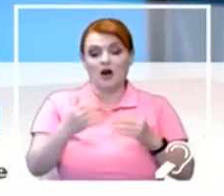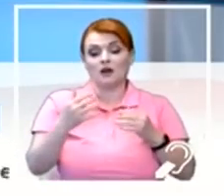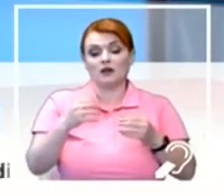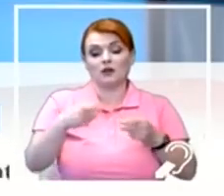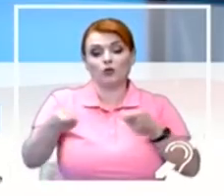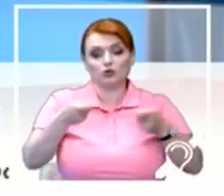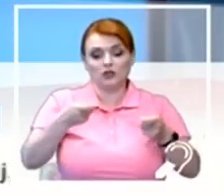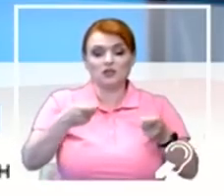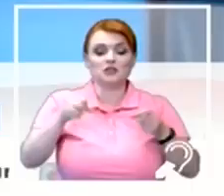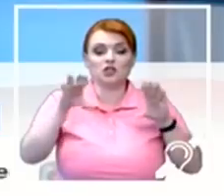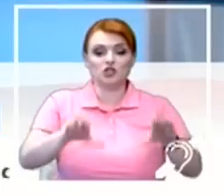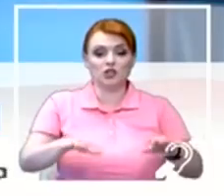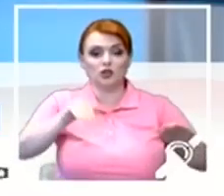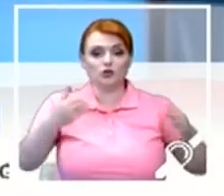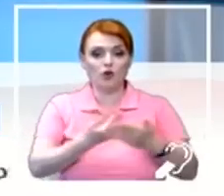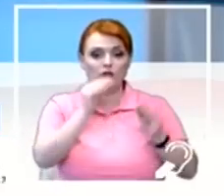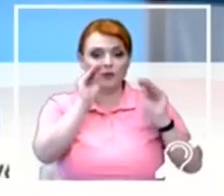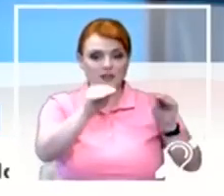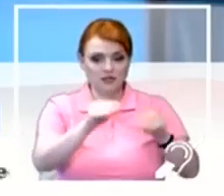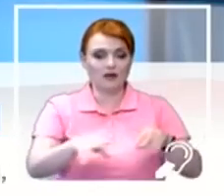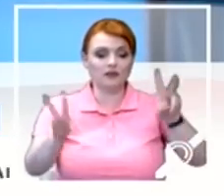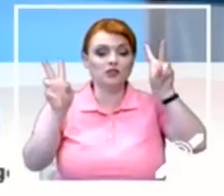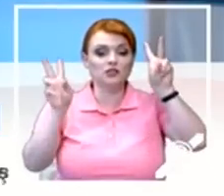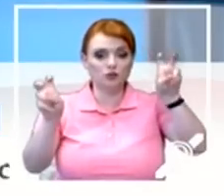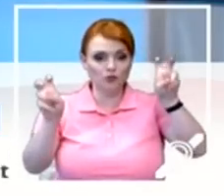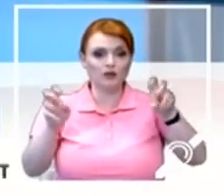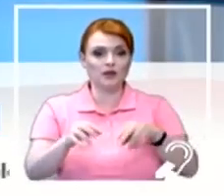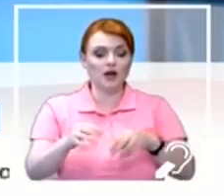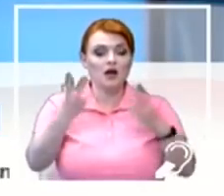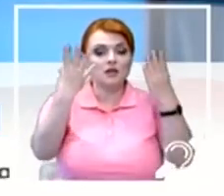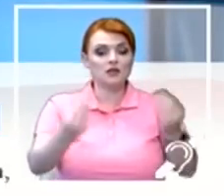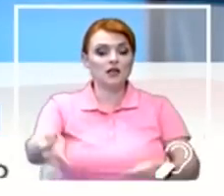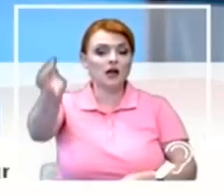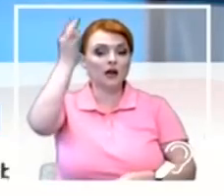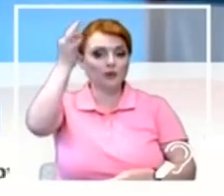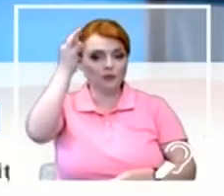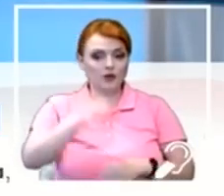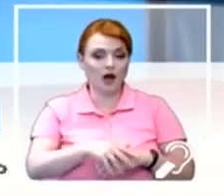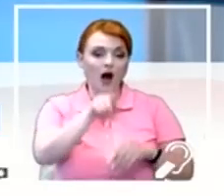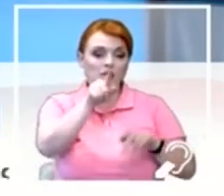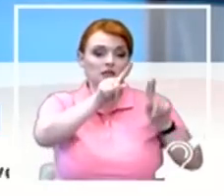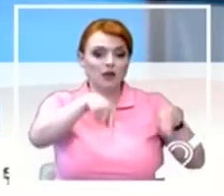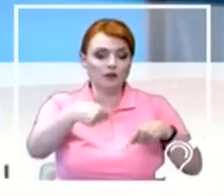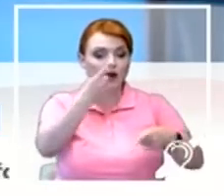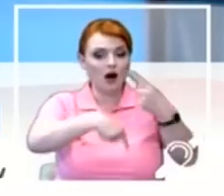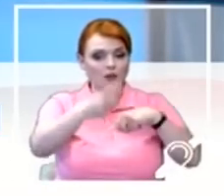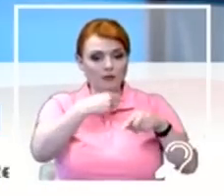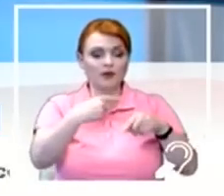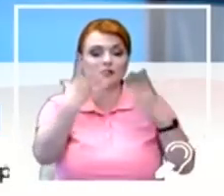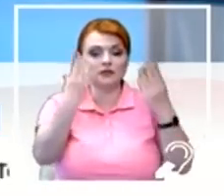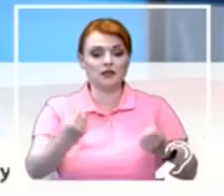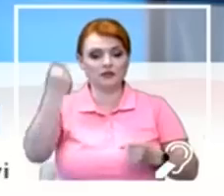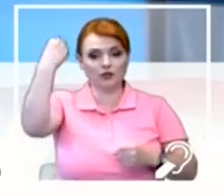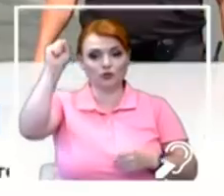Comemorării. Timp de 20 de minute, mulțimea a blocat bulevardul Constantin Negruții, iar acest lucru a dat peste cap circulația